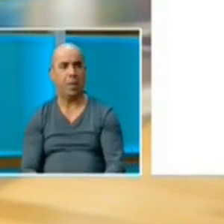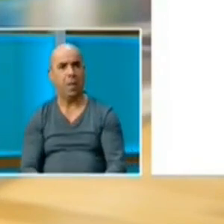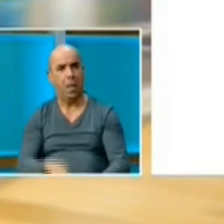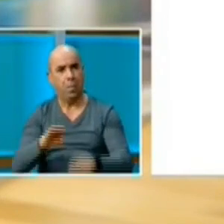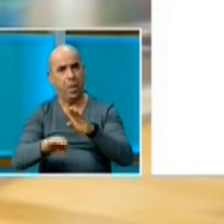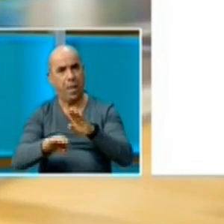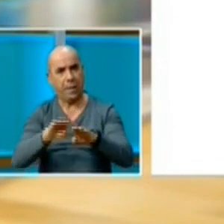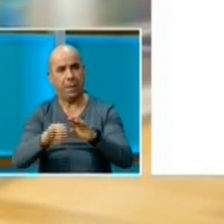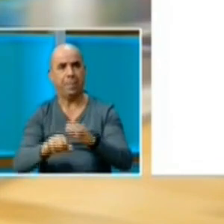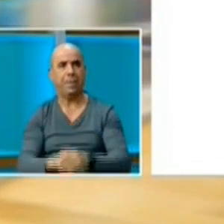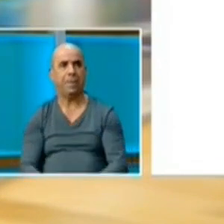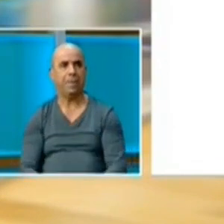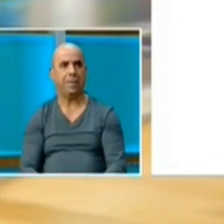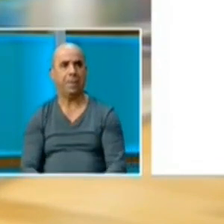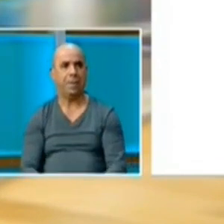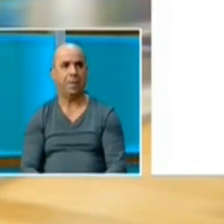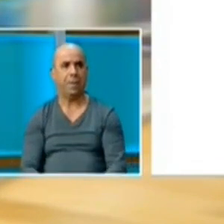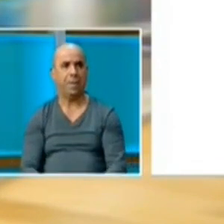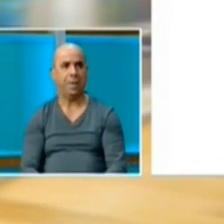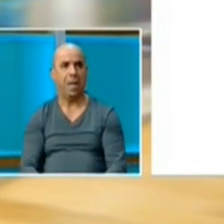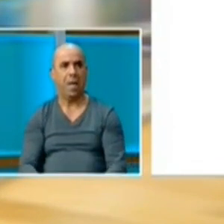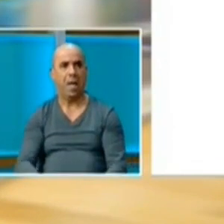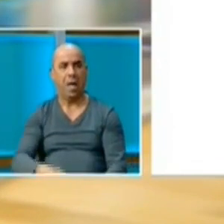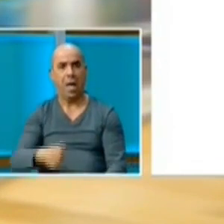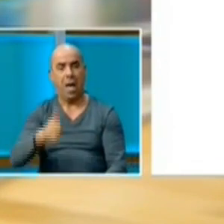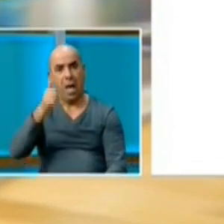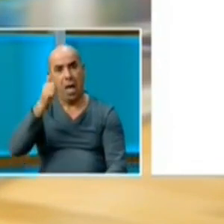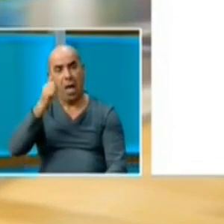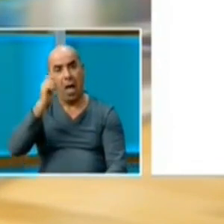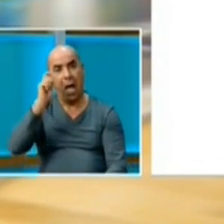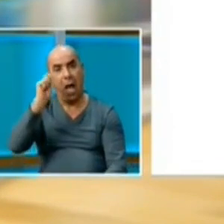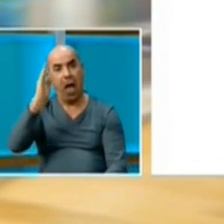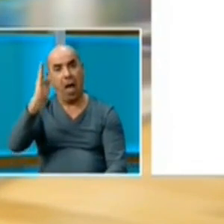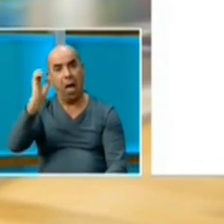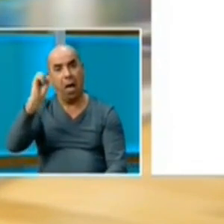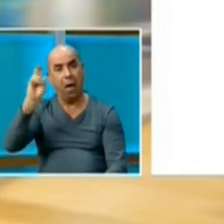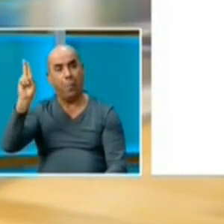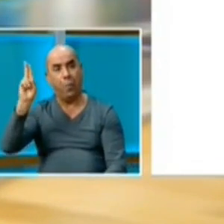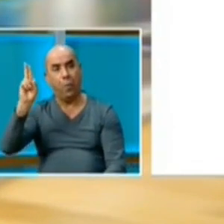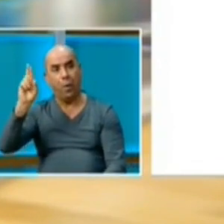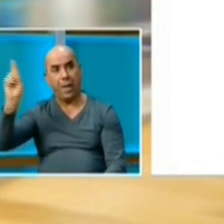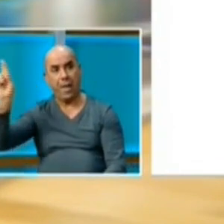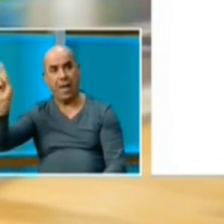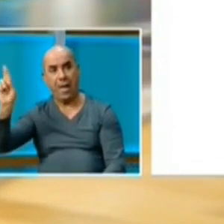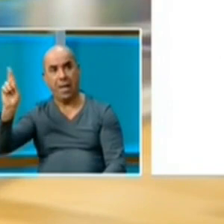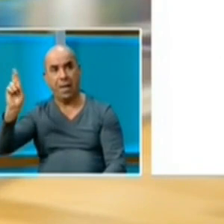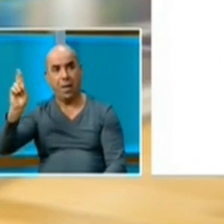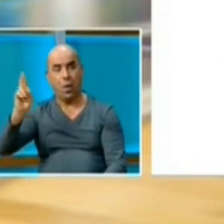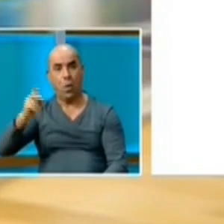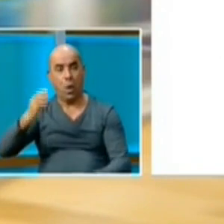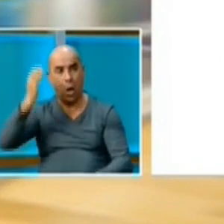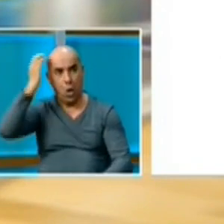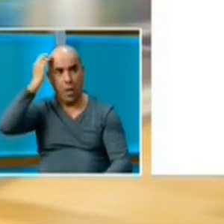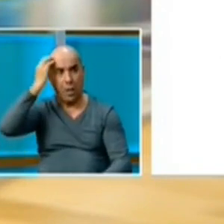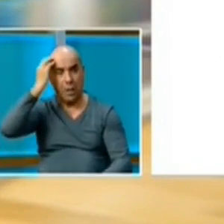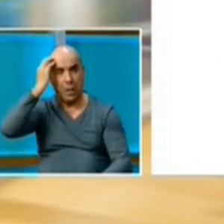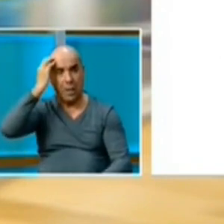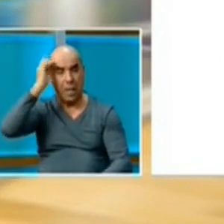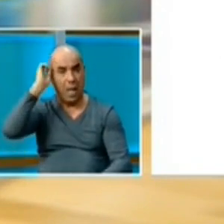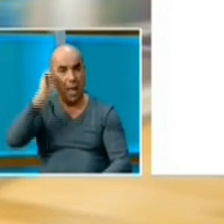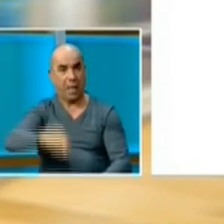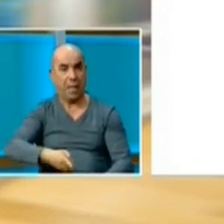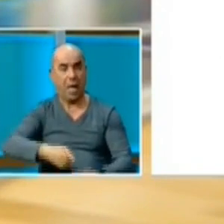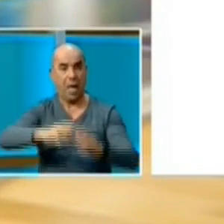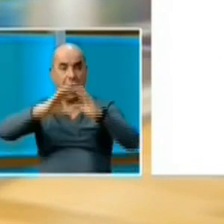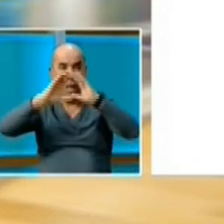الجمل. أبو الريحان البيروني هو العالم، أكد أن الأرض كروية الشكل وأن سرعة